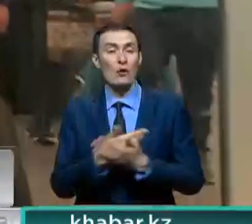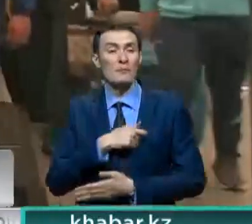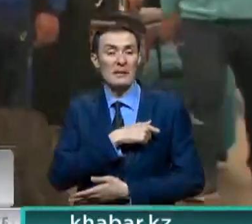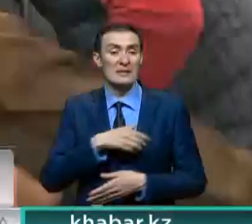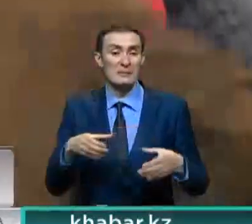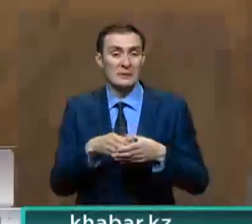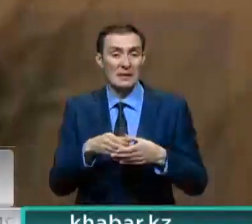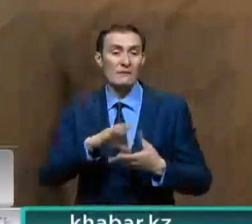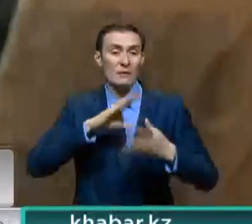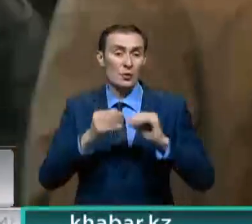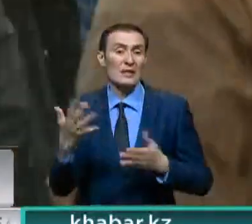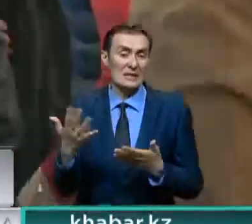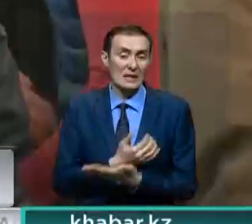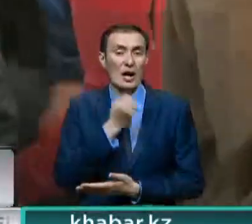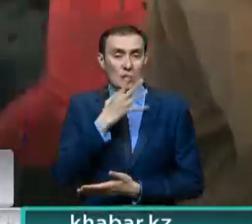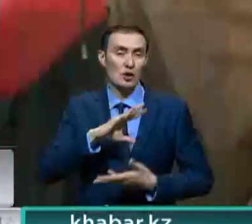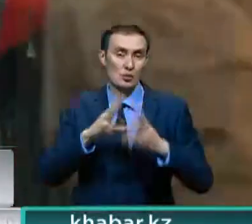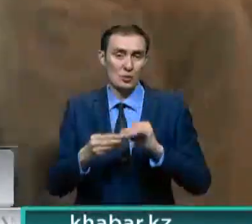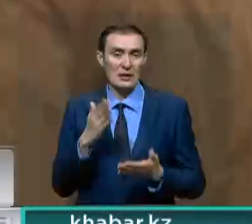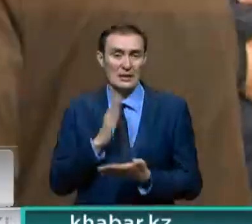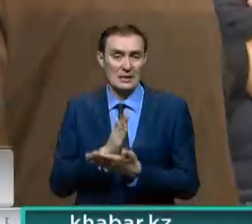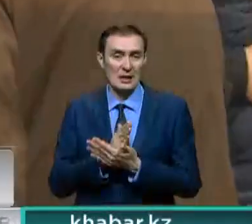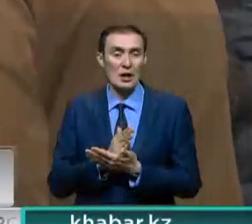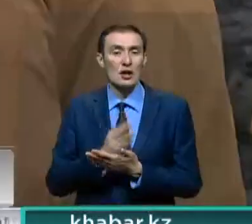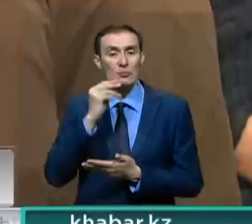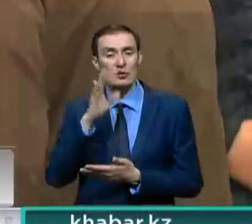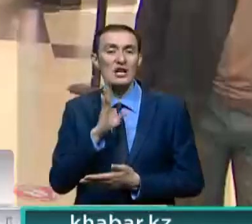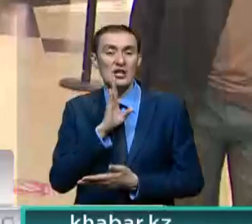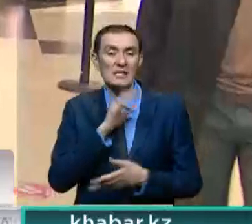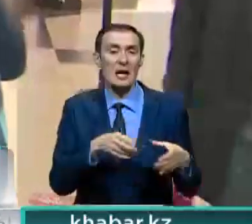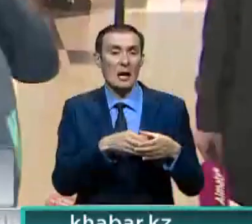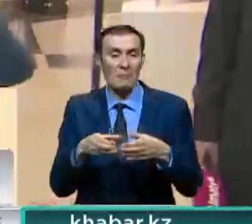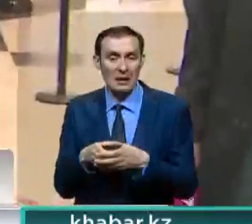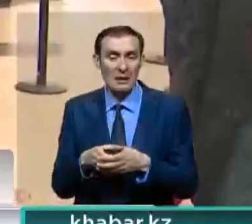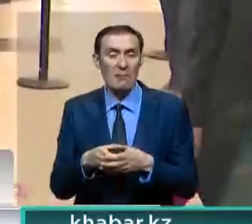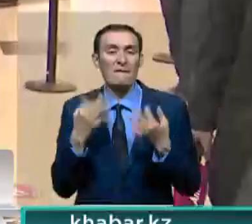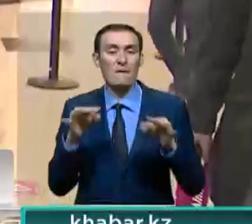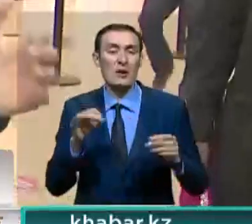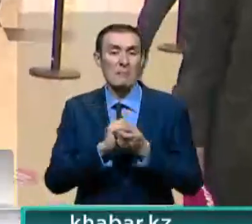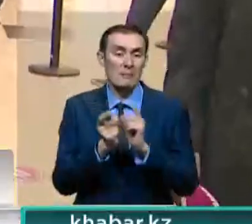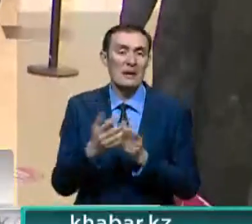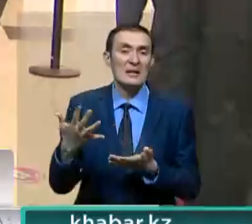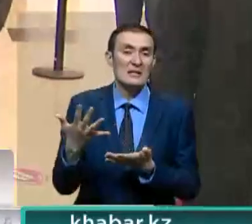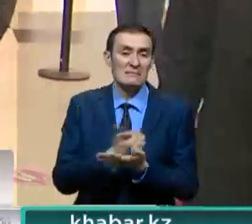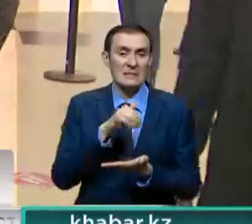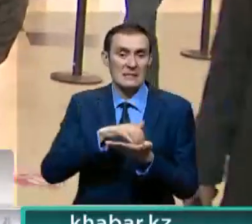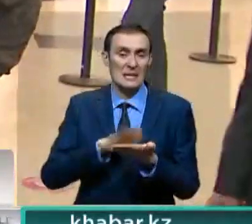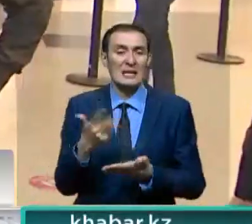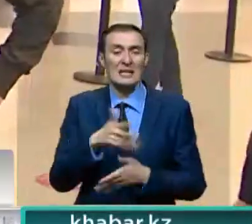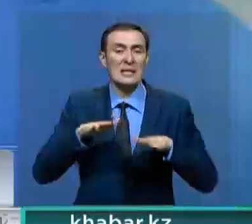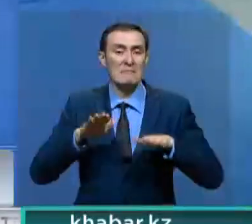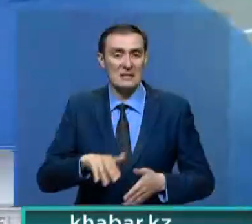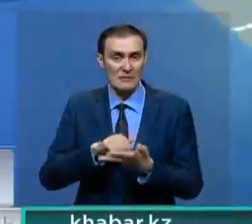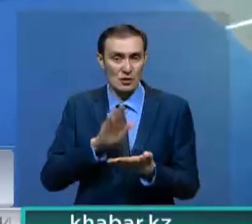тренерским составом. В итоге достигли хороших показателей. И мужская, и женская команды по вольной борьбе заняли 3 места в общем